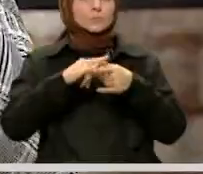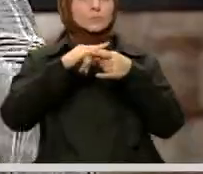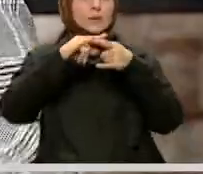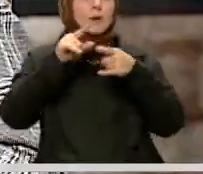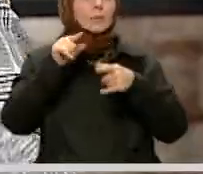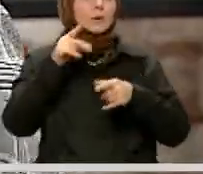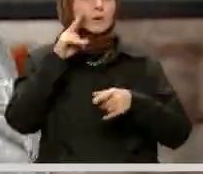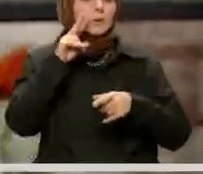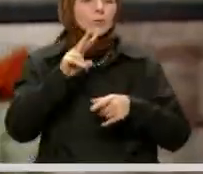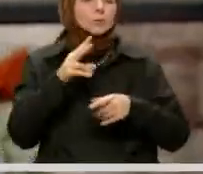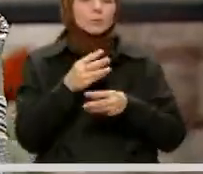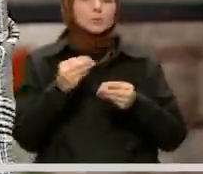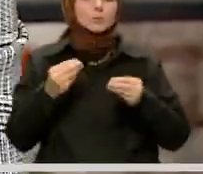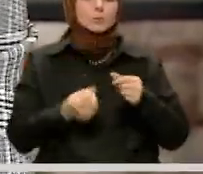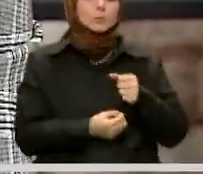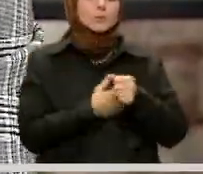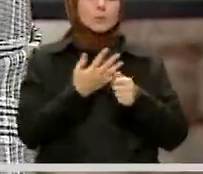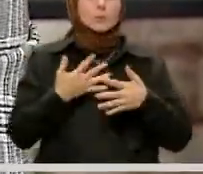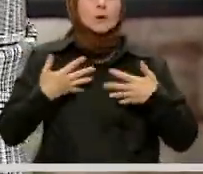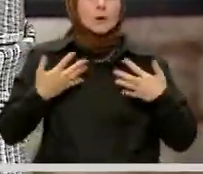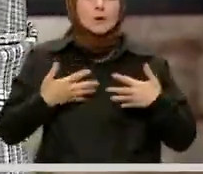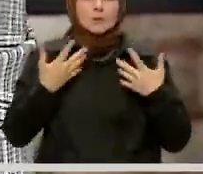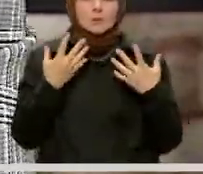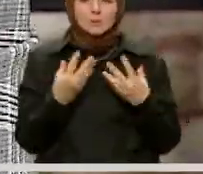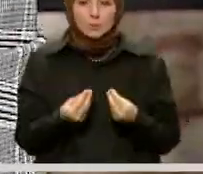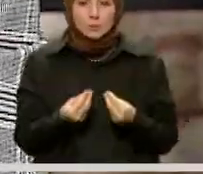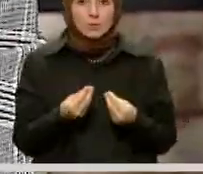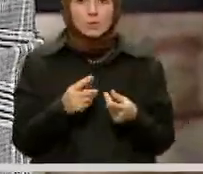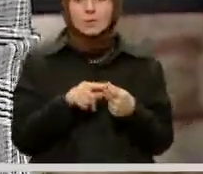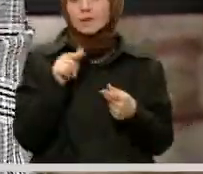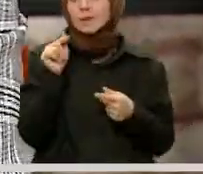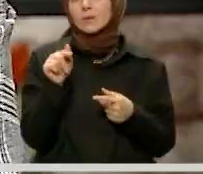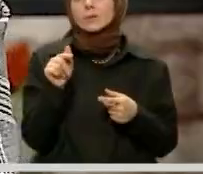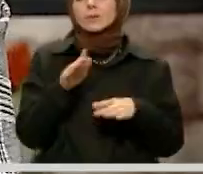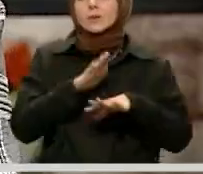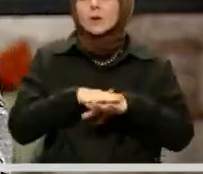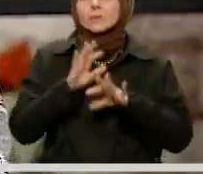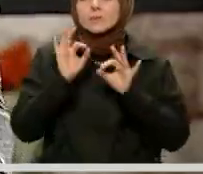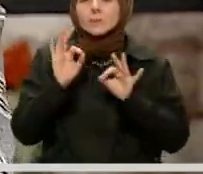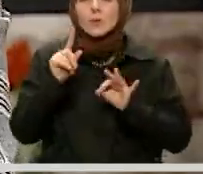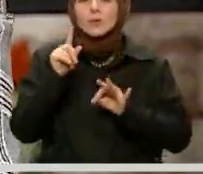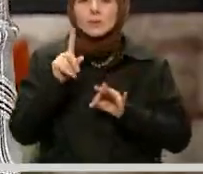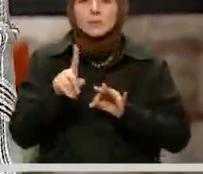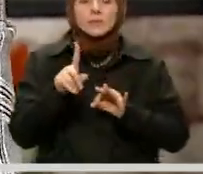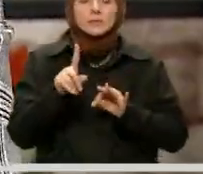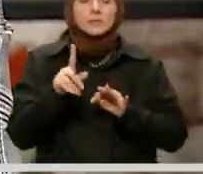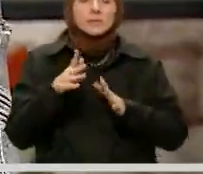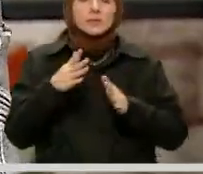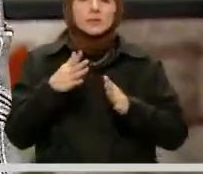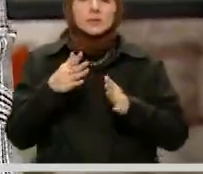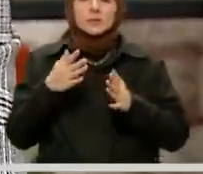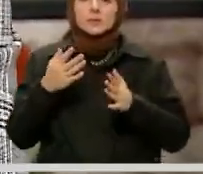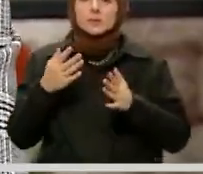galeyana geliyor. Bütün hücreleriniz sanki ayağa kalkıyor, kıyama kalkıyor. İşte o sırada yaptığınız böyle bir moddayken yaptığınız